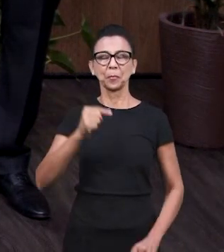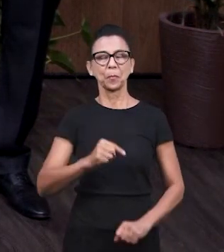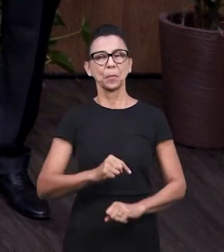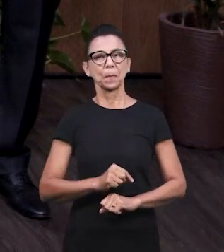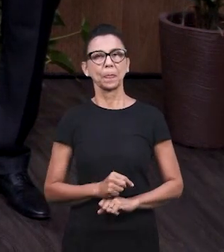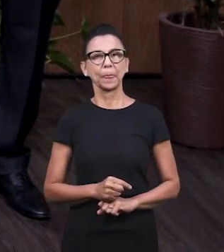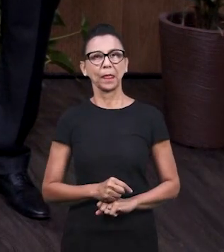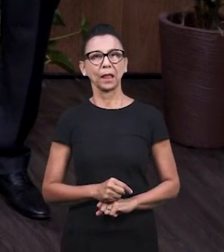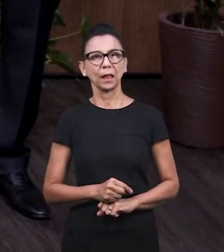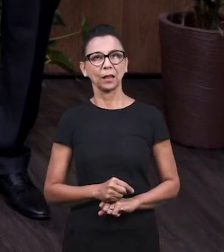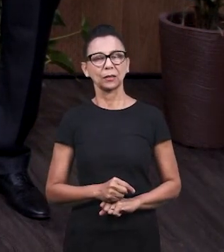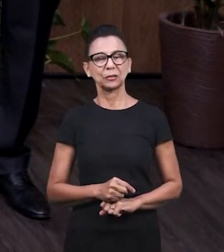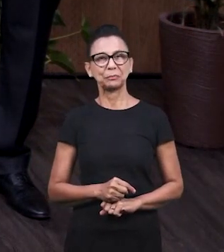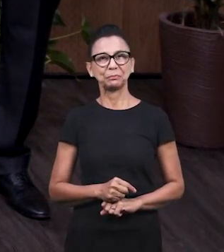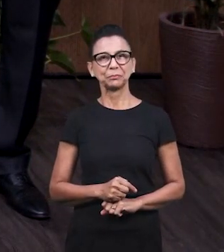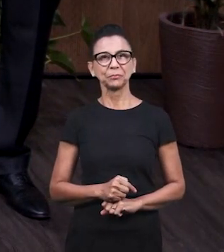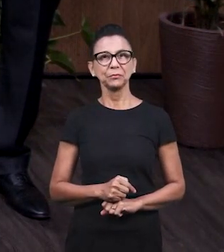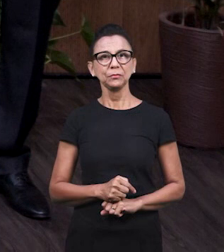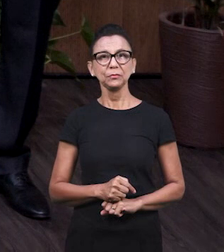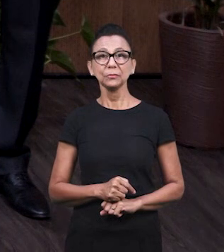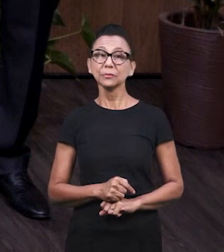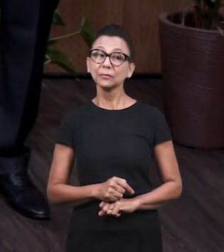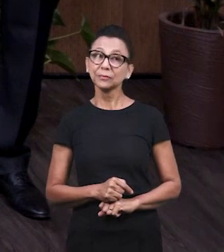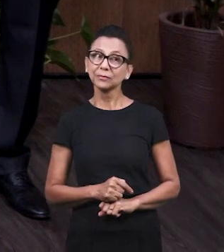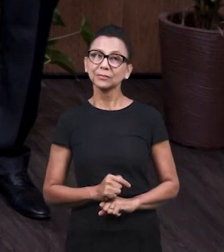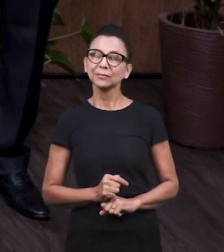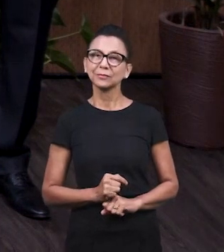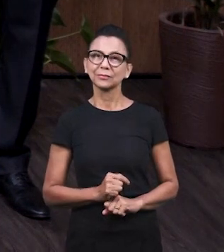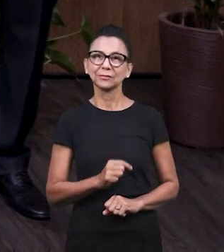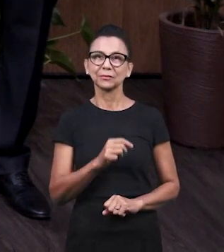Jésus lui a donné une révélation